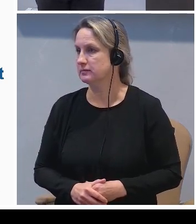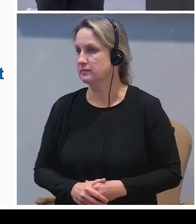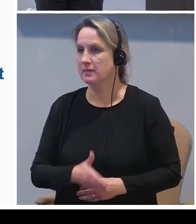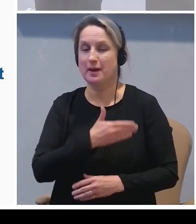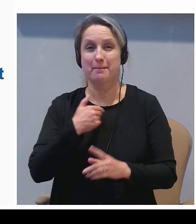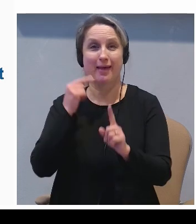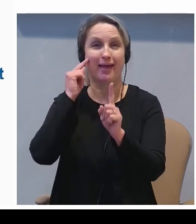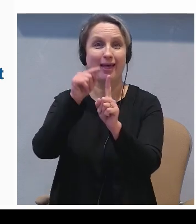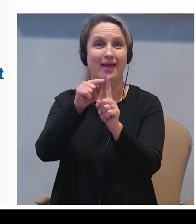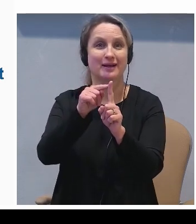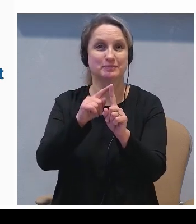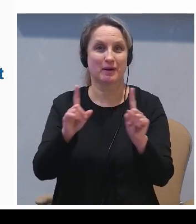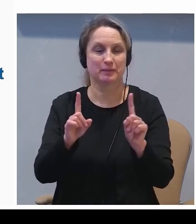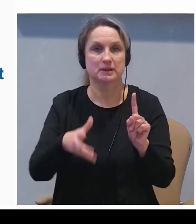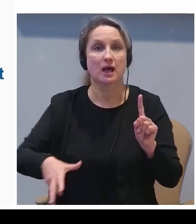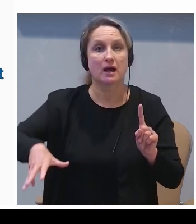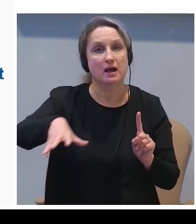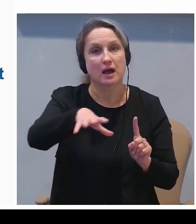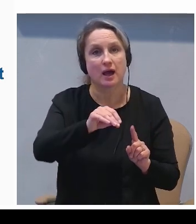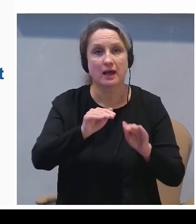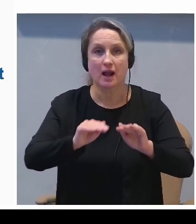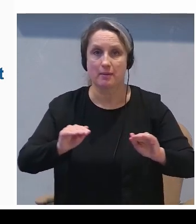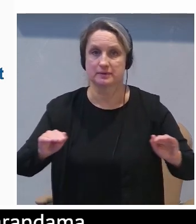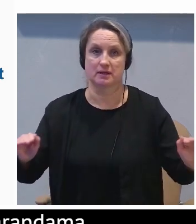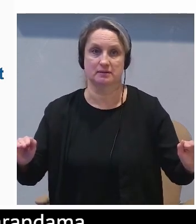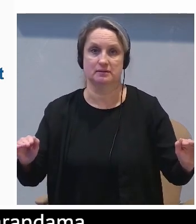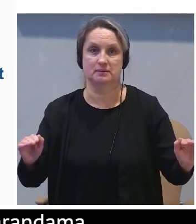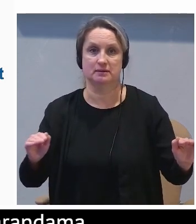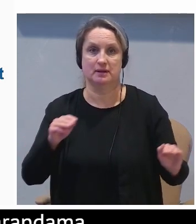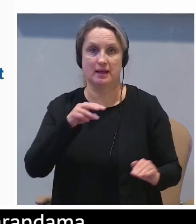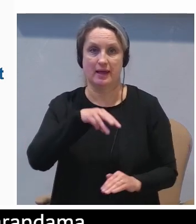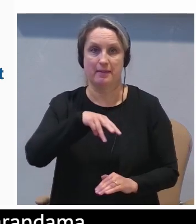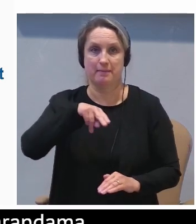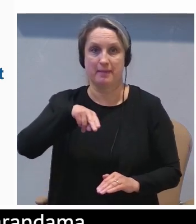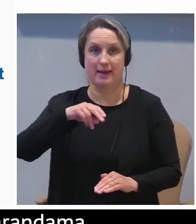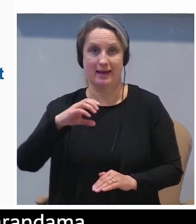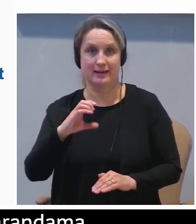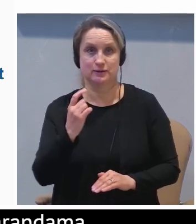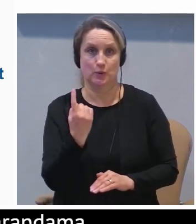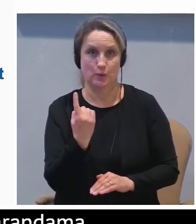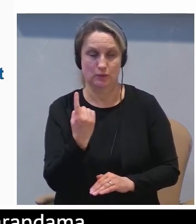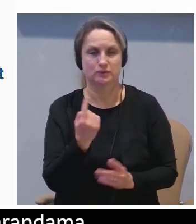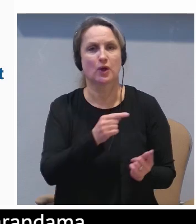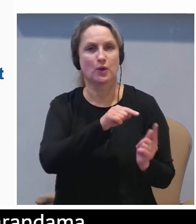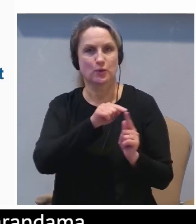Meie eesmärk on see, et kõik lapsed, kellel on MPS 1, tulevad